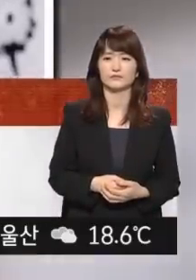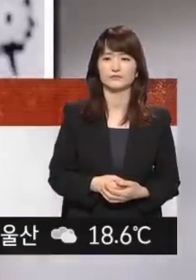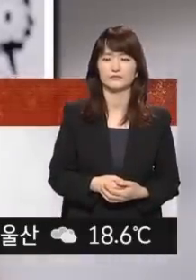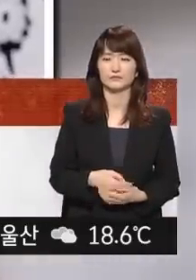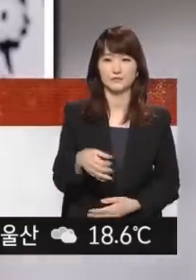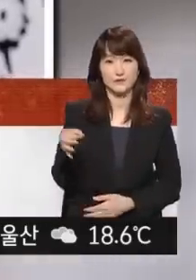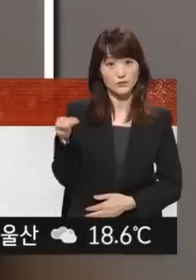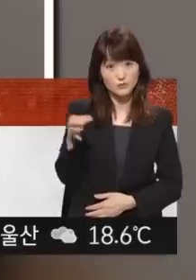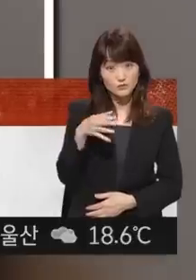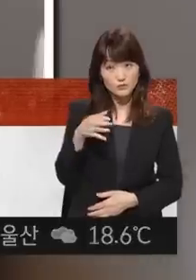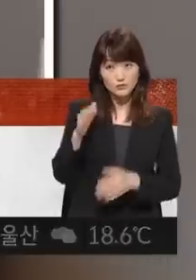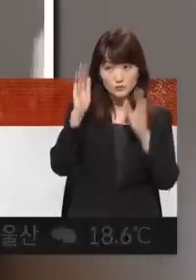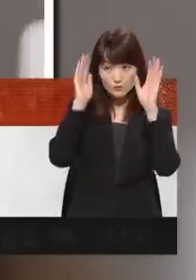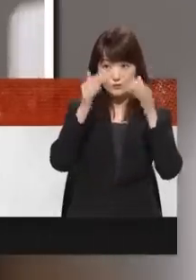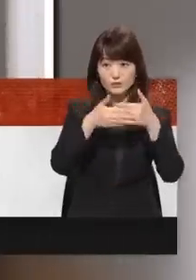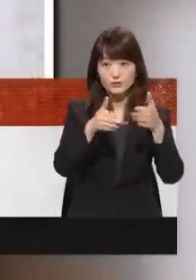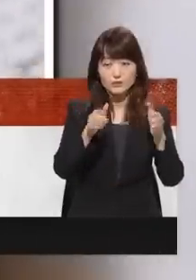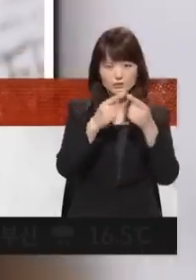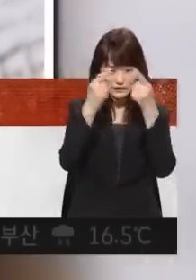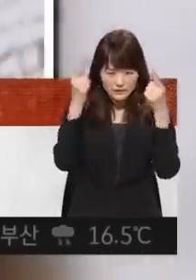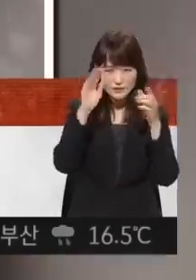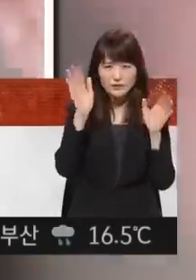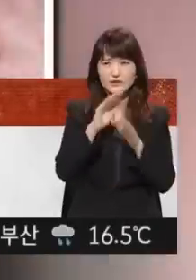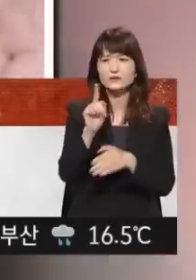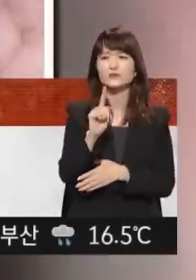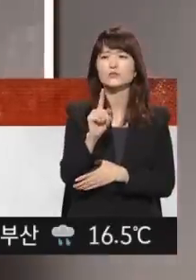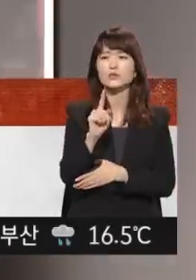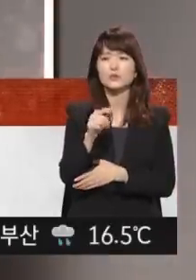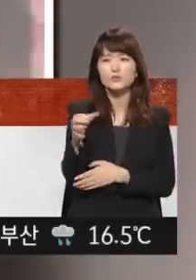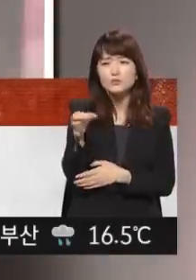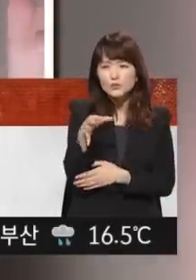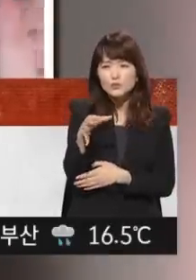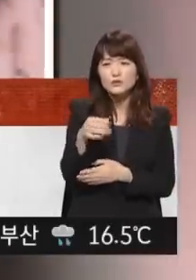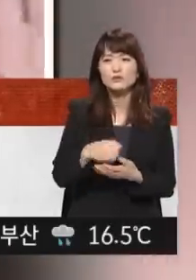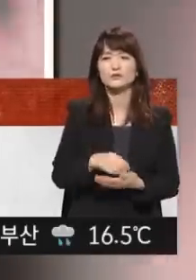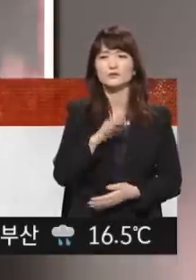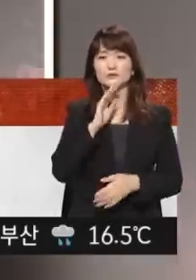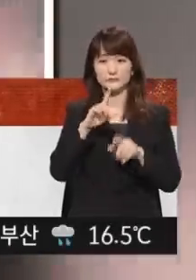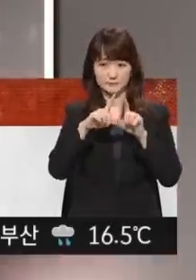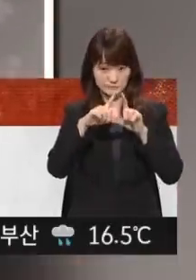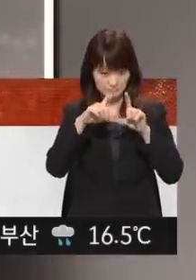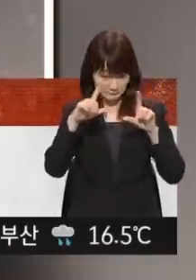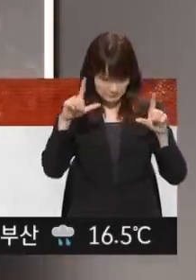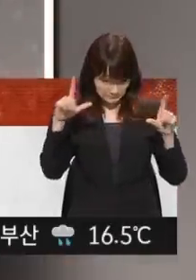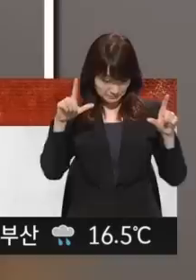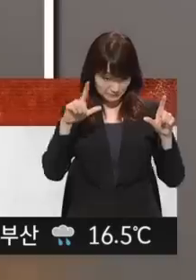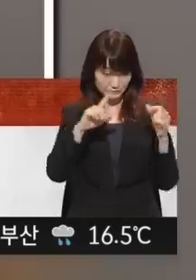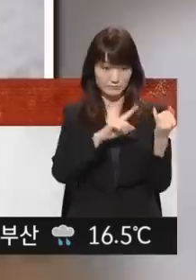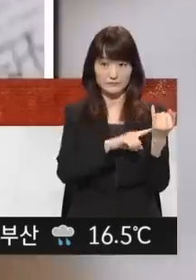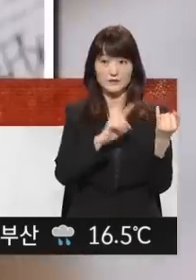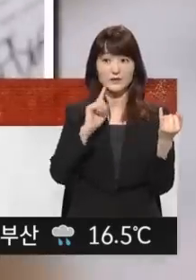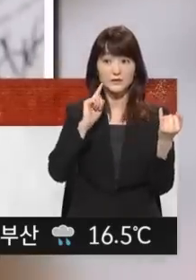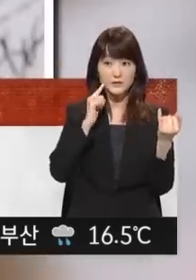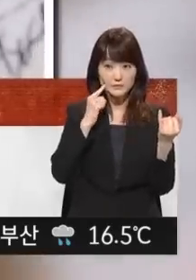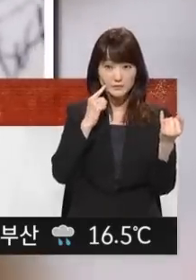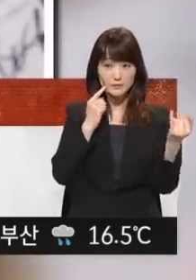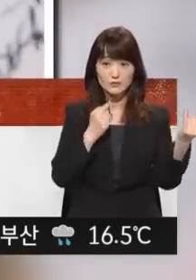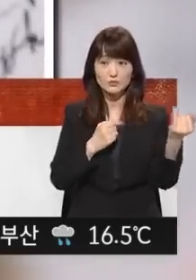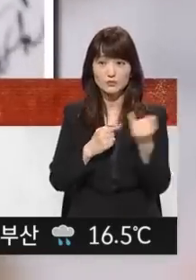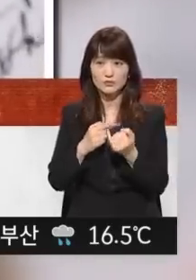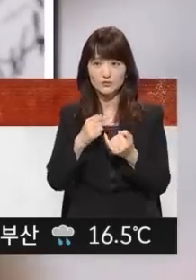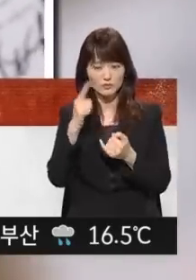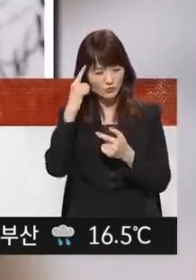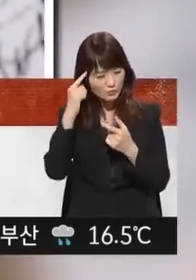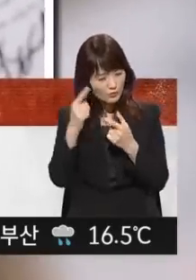뭔가 무료 수업반이래요 대학생이면 무료로 할 수 있다고 진짜 연예인처럼 생긴 예쁜 분이 나와가지고 막 고민 상담 같은 거 자기한테